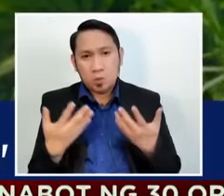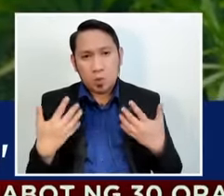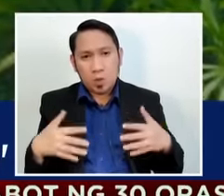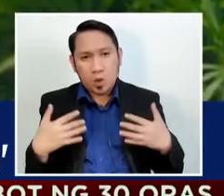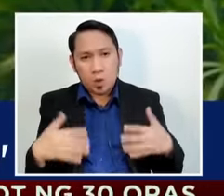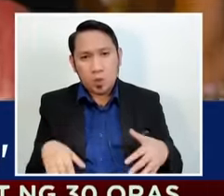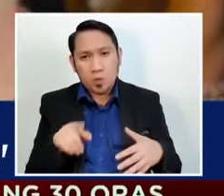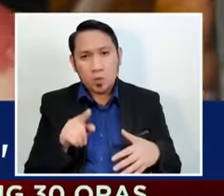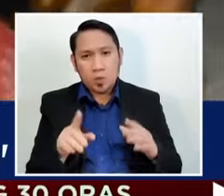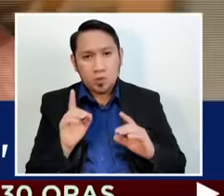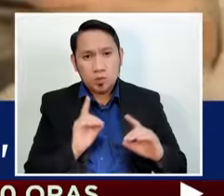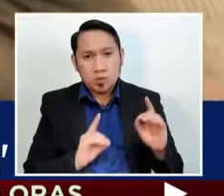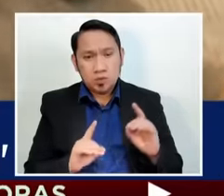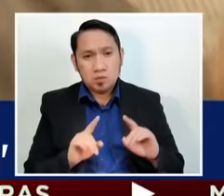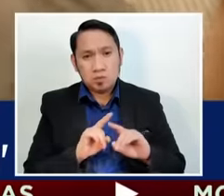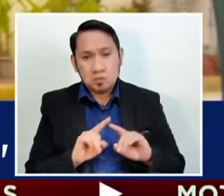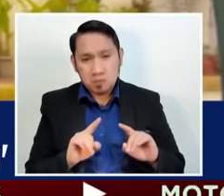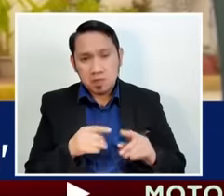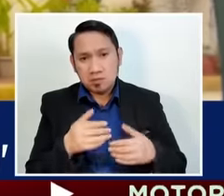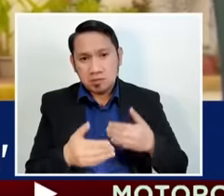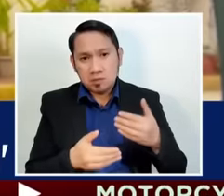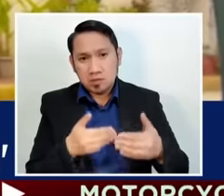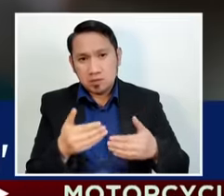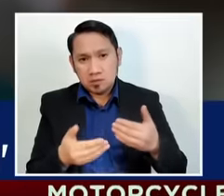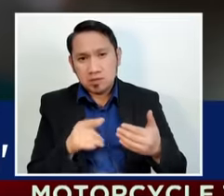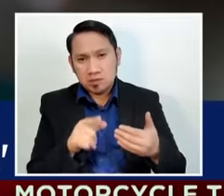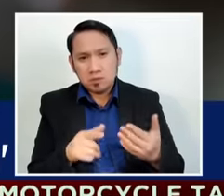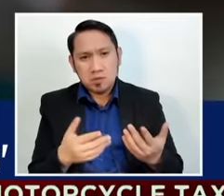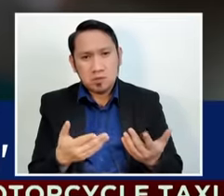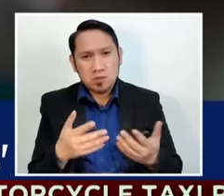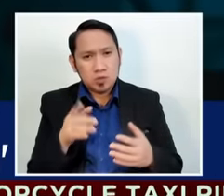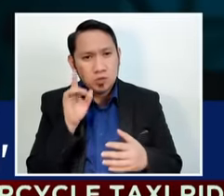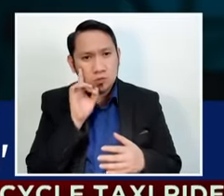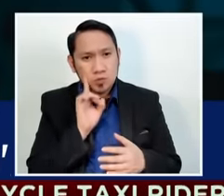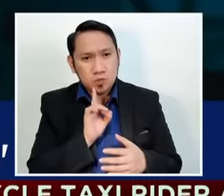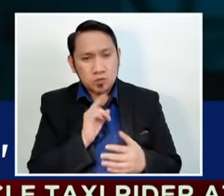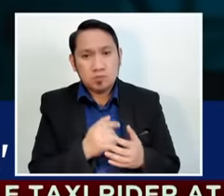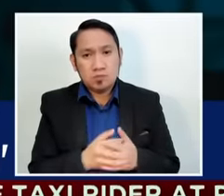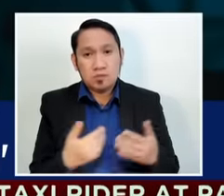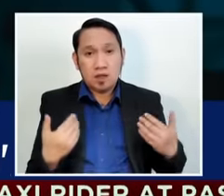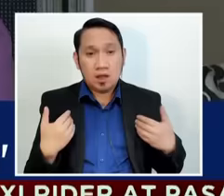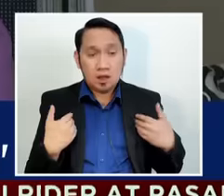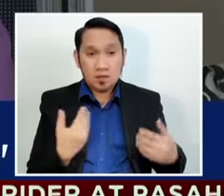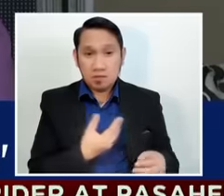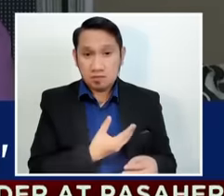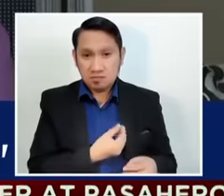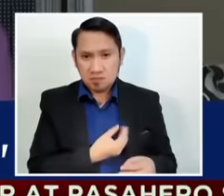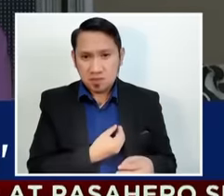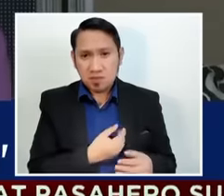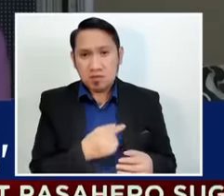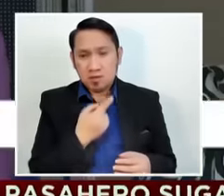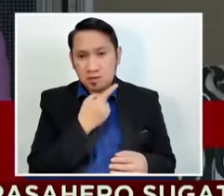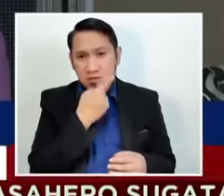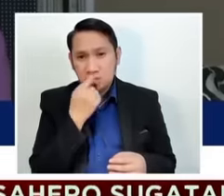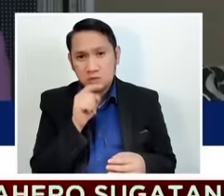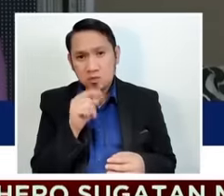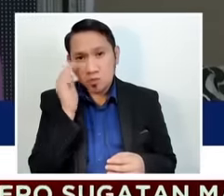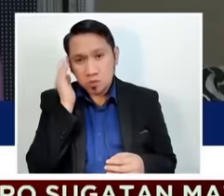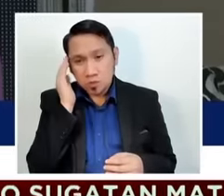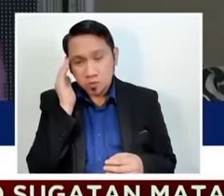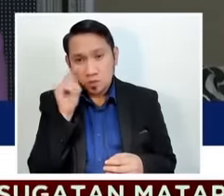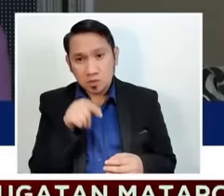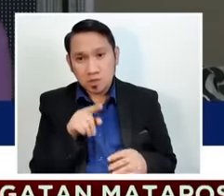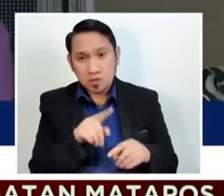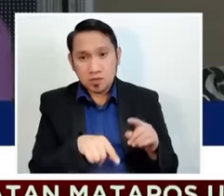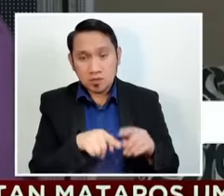naging magaan sa kanya ang proseso ng paggawa ng proyekto. Nandun yung nervyos, pero dahil mas nakilala ko sila as